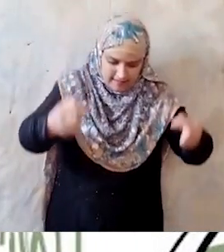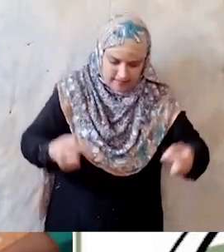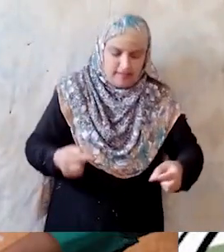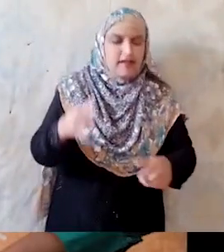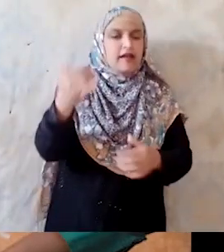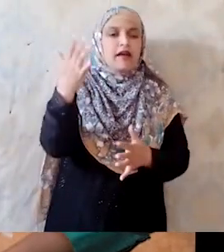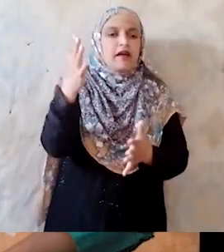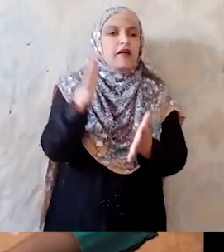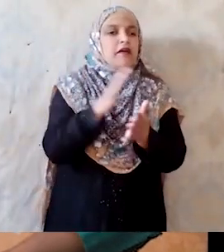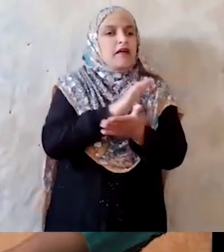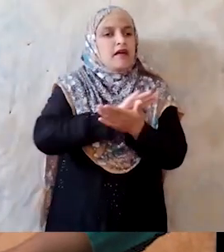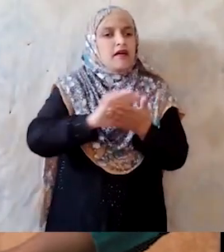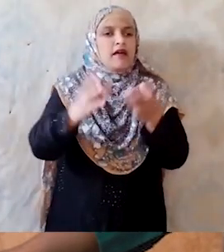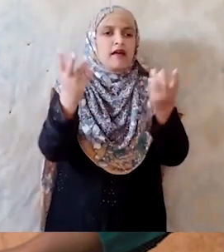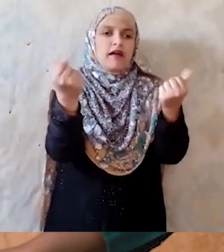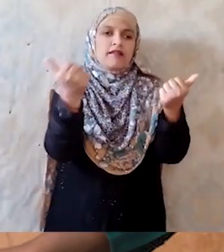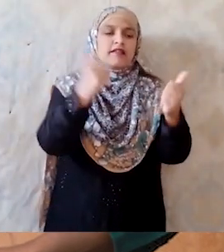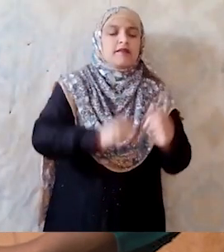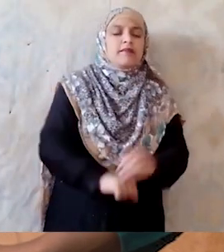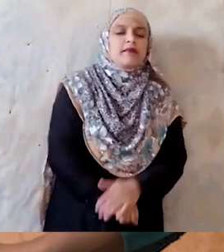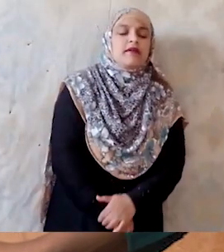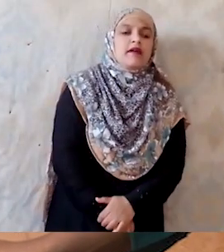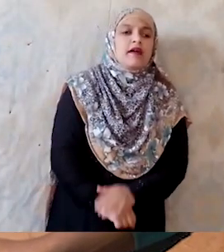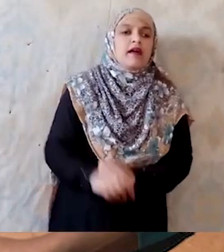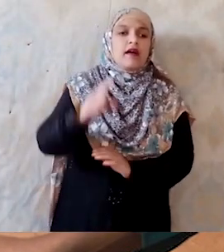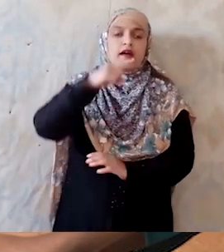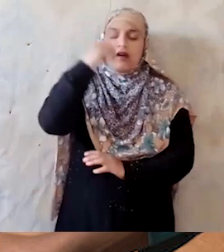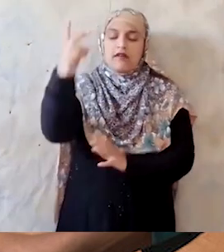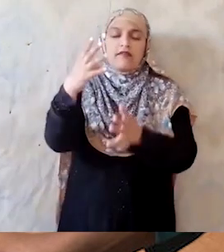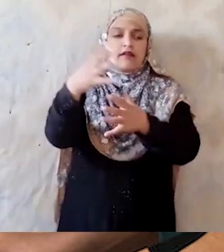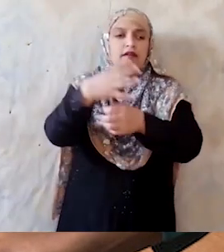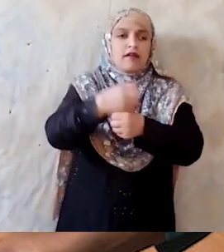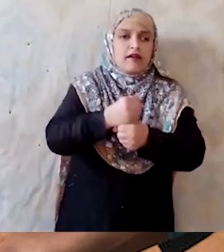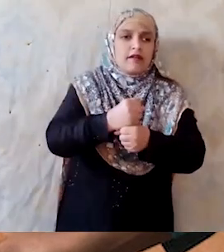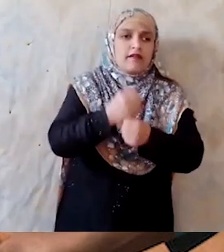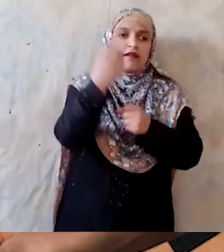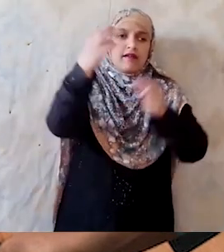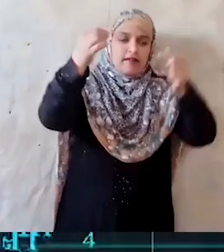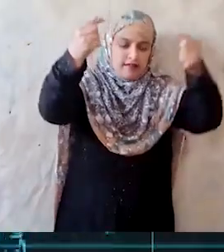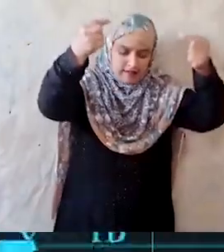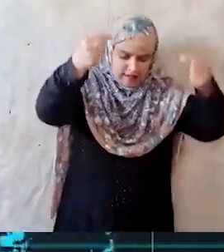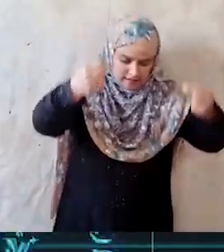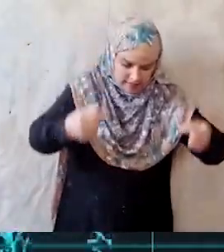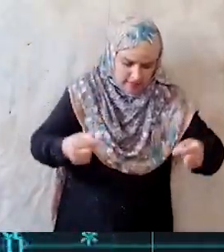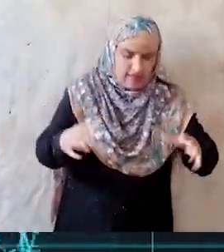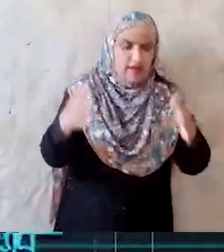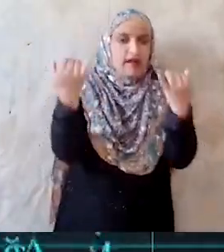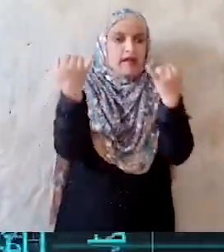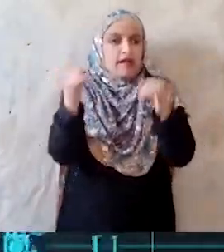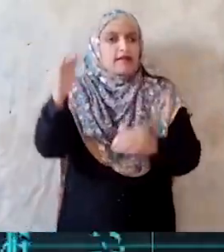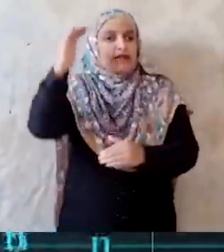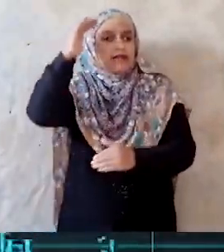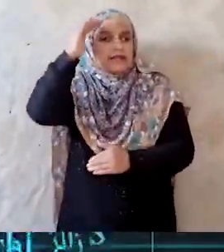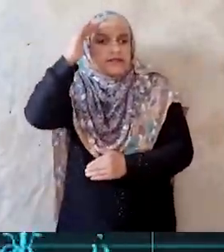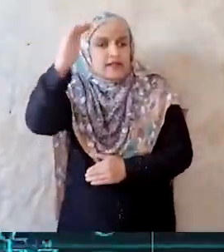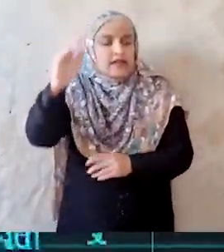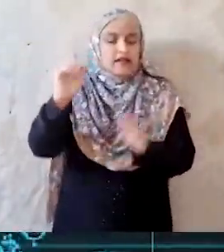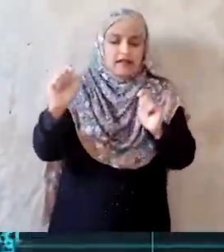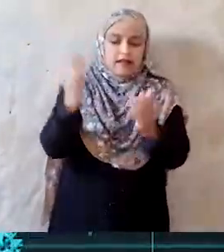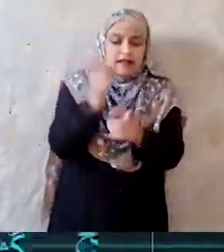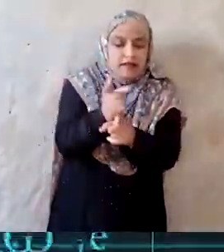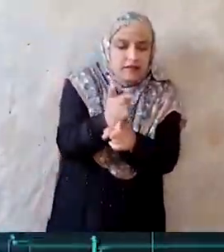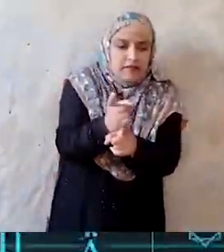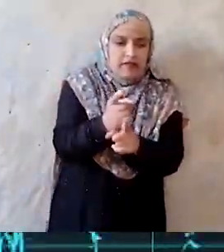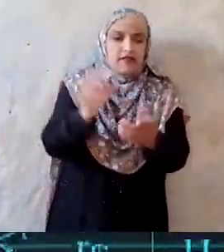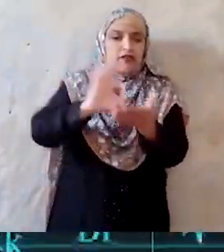अपने डिसेबल बच्चों को घरों में छुपाते हैं। इसी वजह से मर्दमशुमारी में उनका डेटा भी सामने नहीं